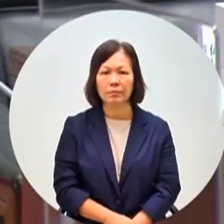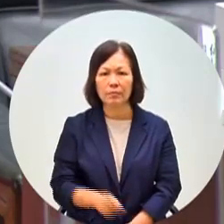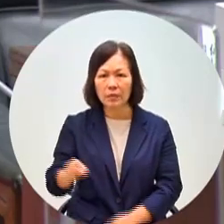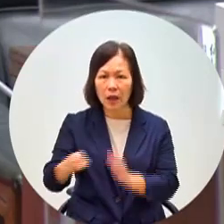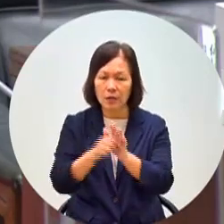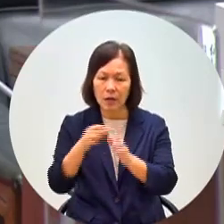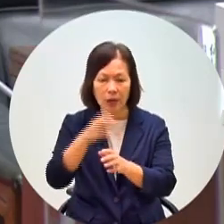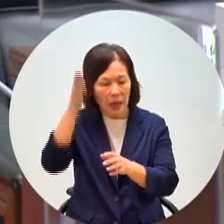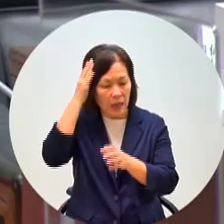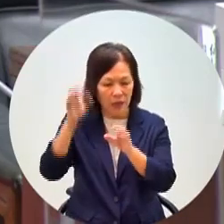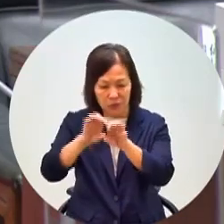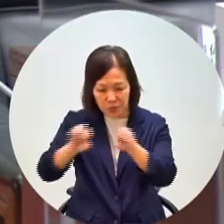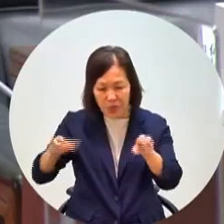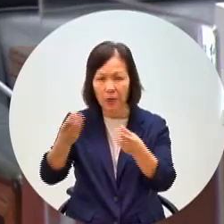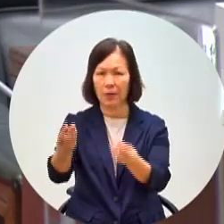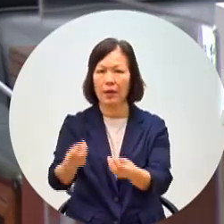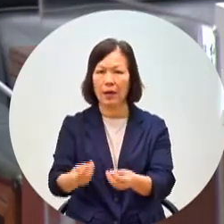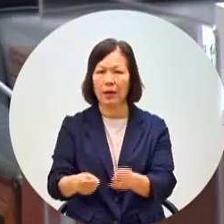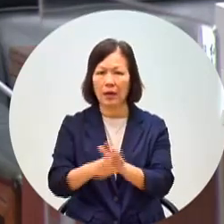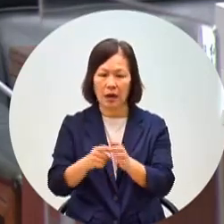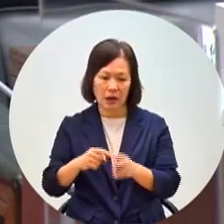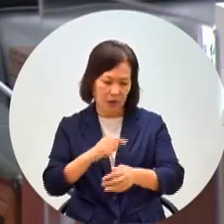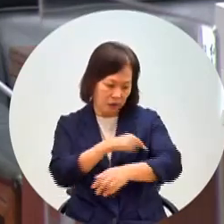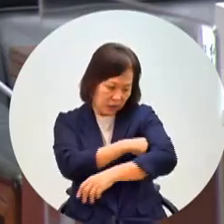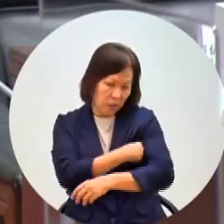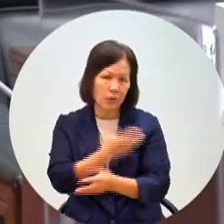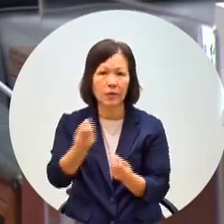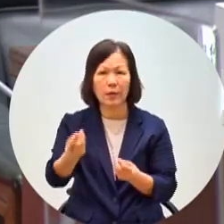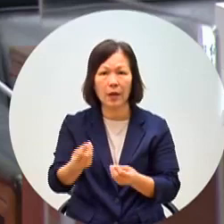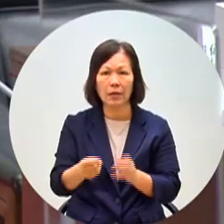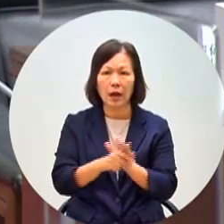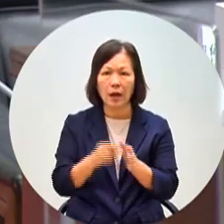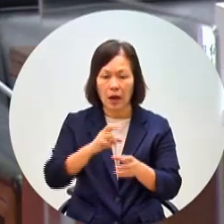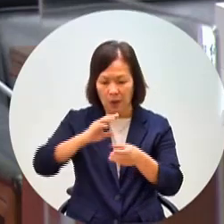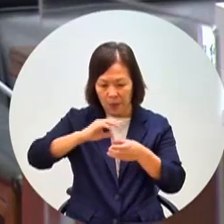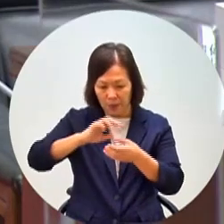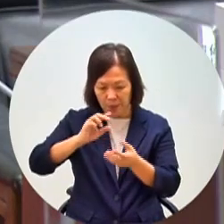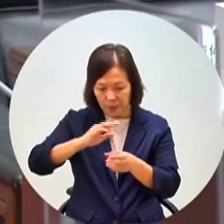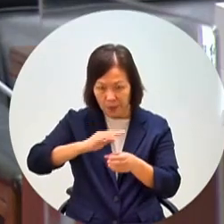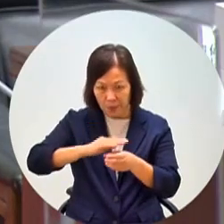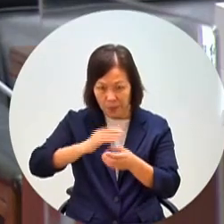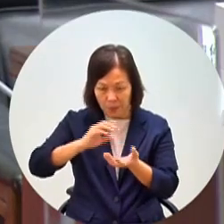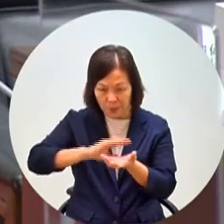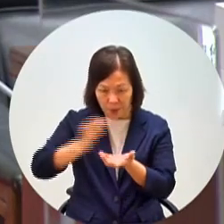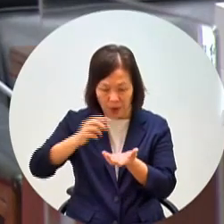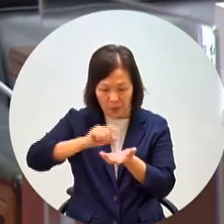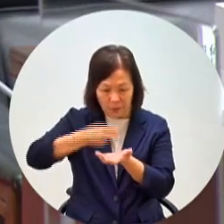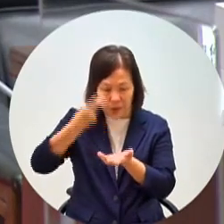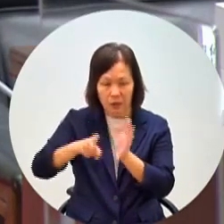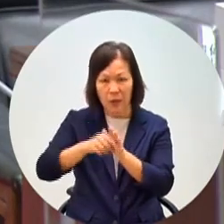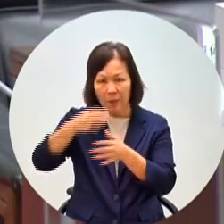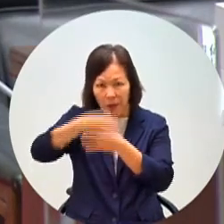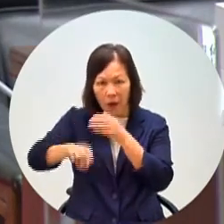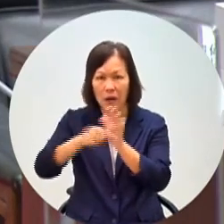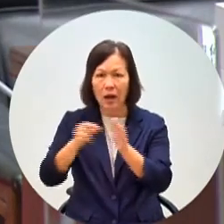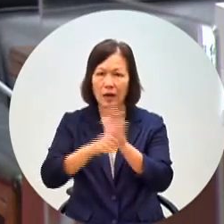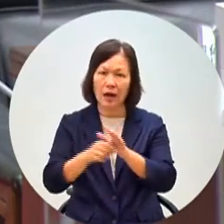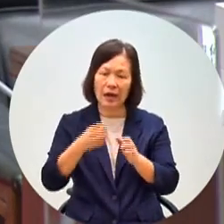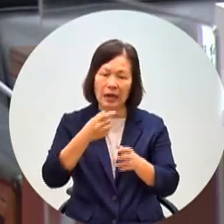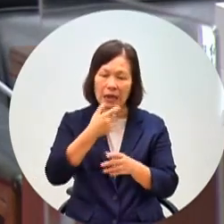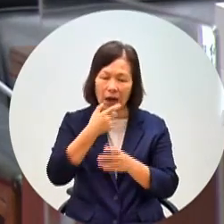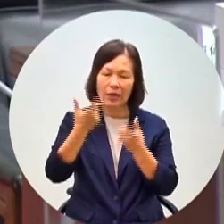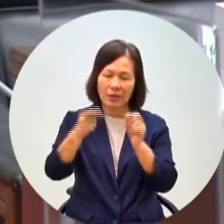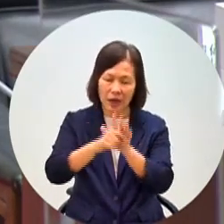黑色条条哎，他也没有体温计哎、欸，他连泡面都少三包，饼干也少了，连咖啡冲泡包都